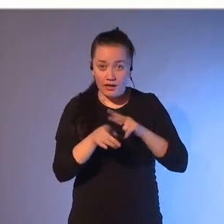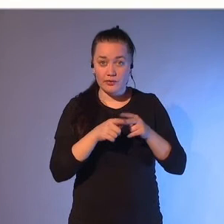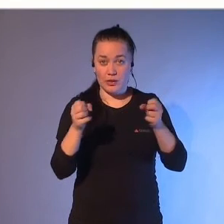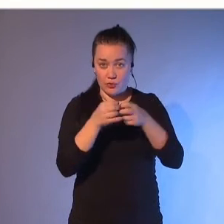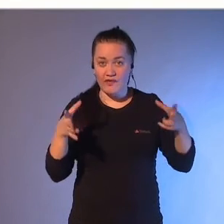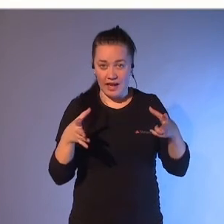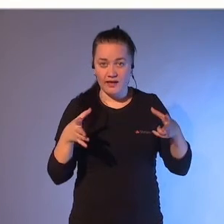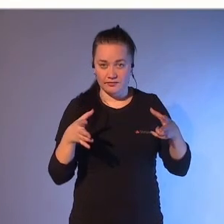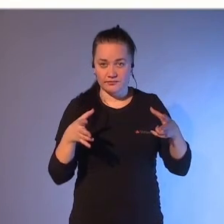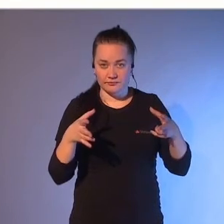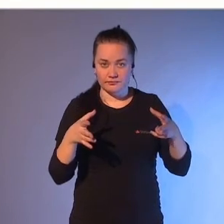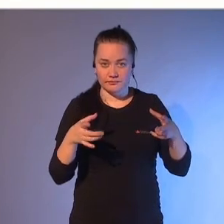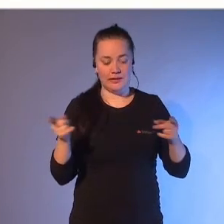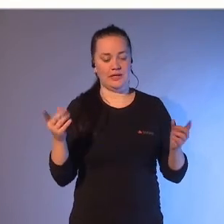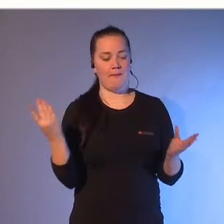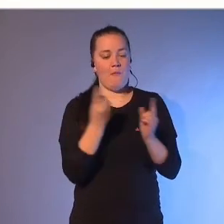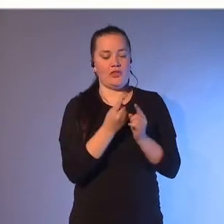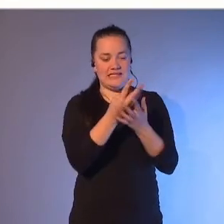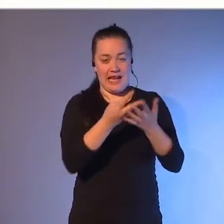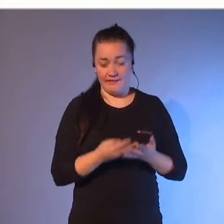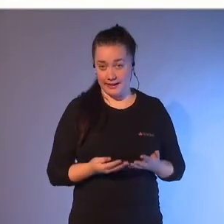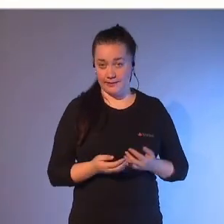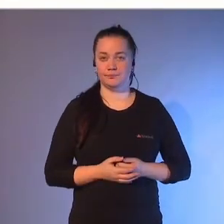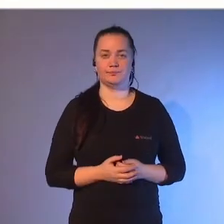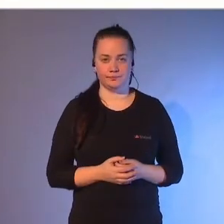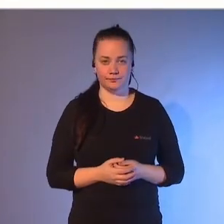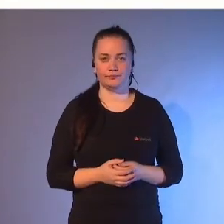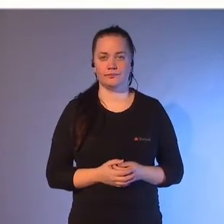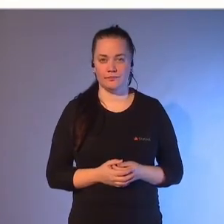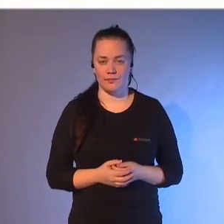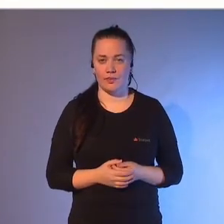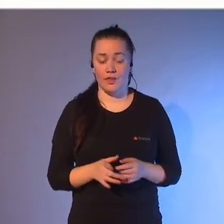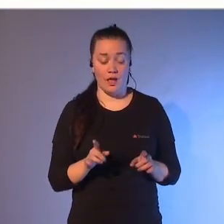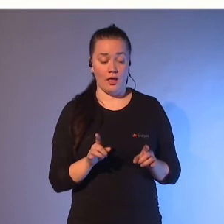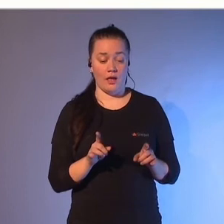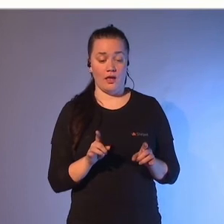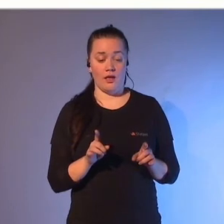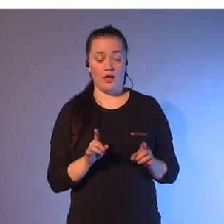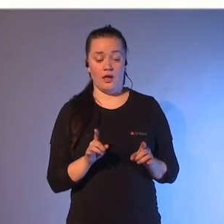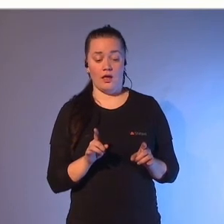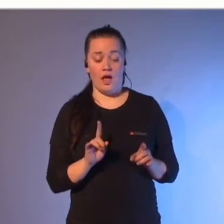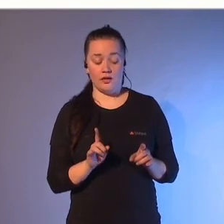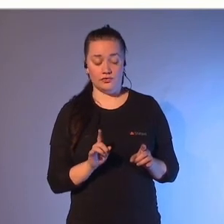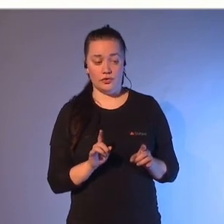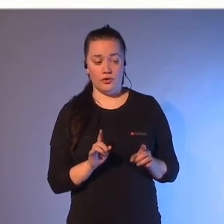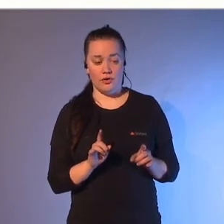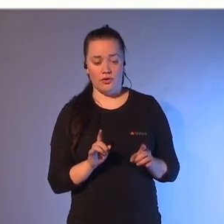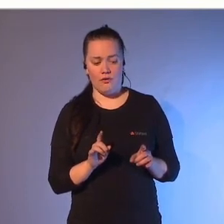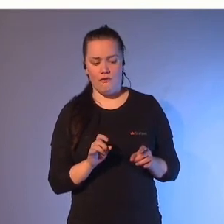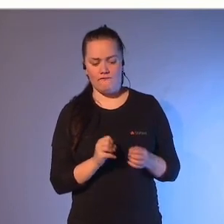utvikle. Og da det jo noe med at hva det da som beriker